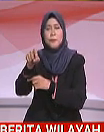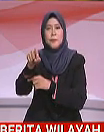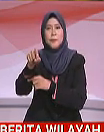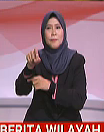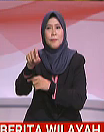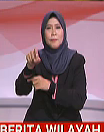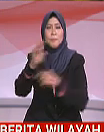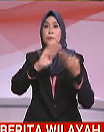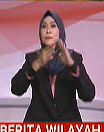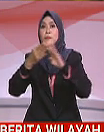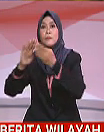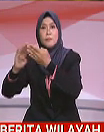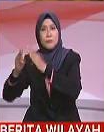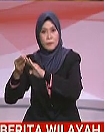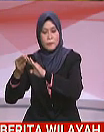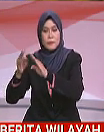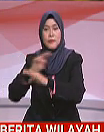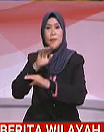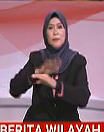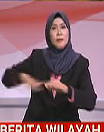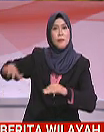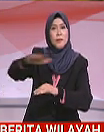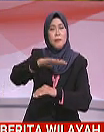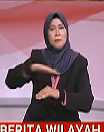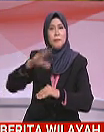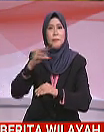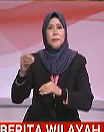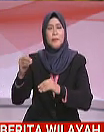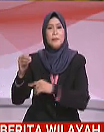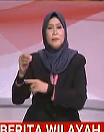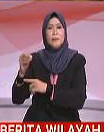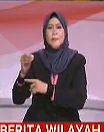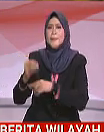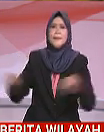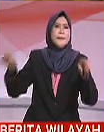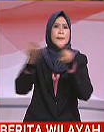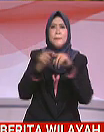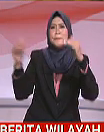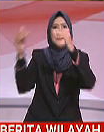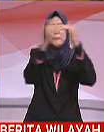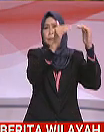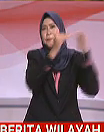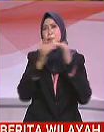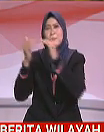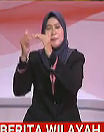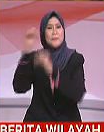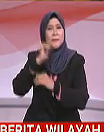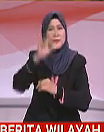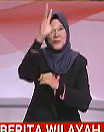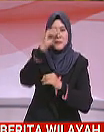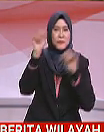communities, transcends nation, therefore it transcends gender. Siapa saja yang